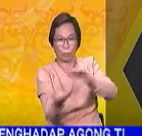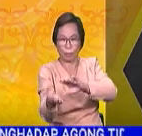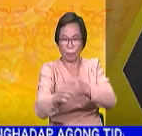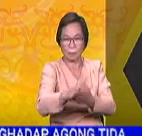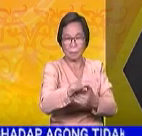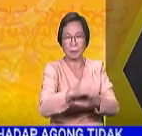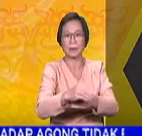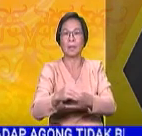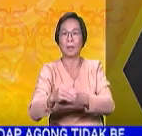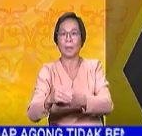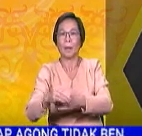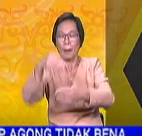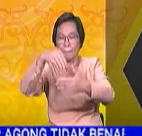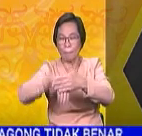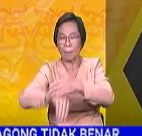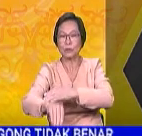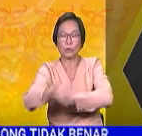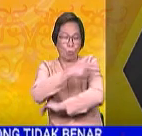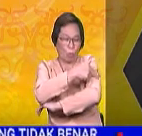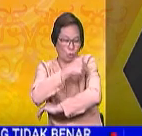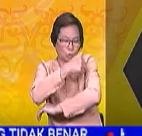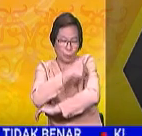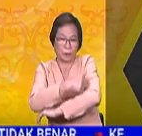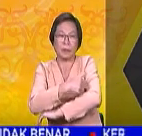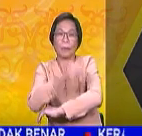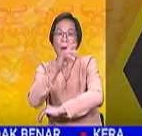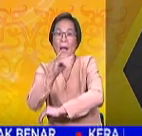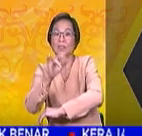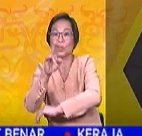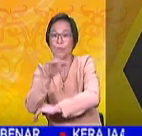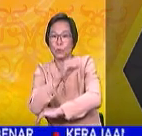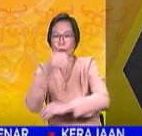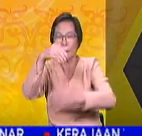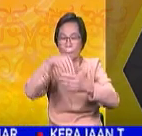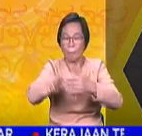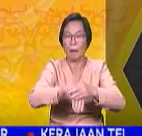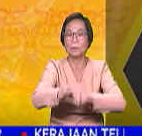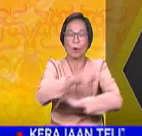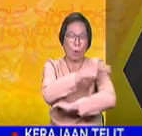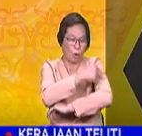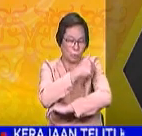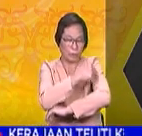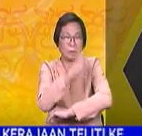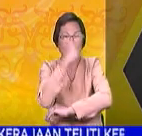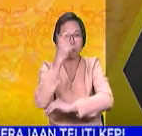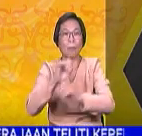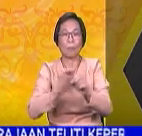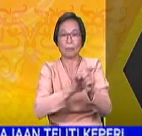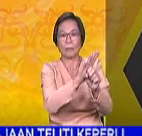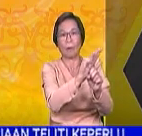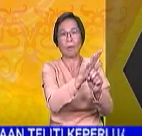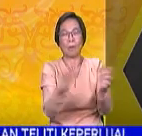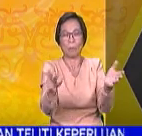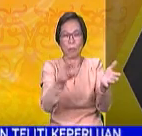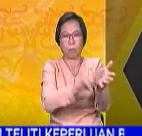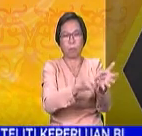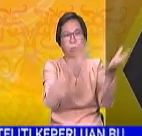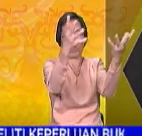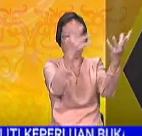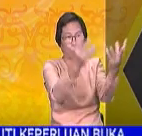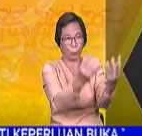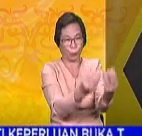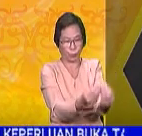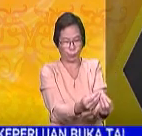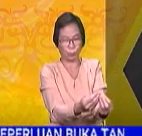kematian dan kemasukan ke What rawatan rapi serta kemasukan ke hospital akibat komitmen amblas mencatatkan